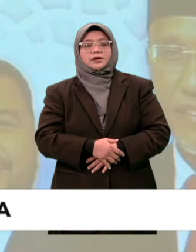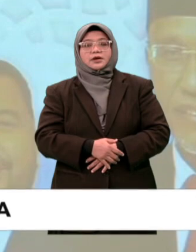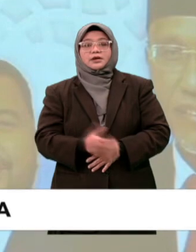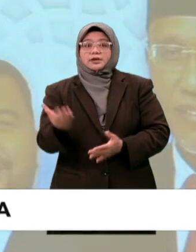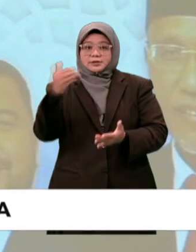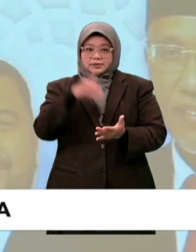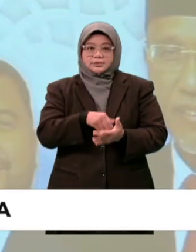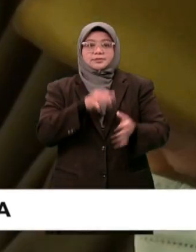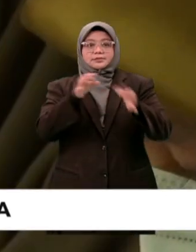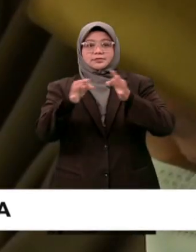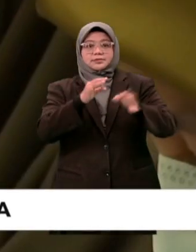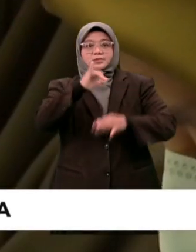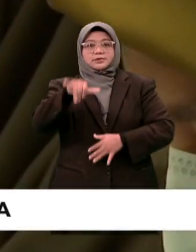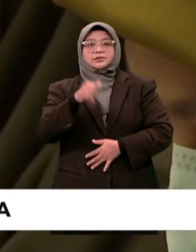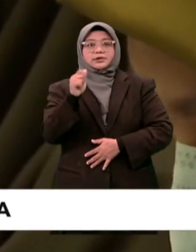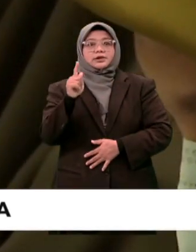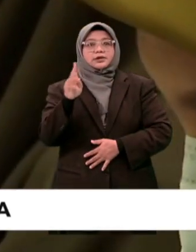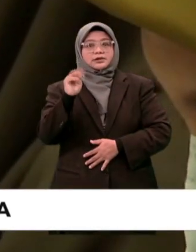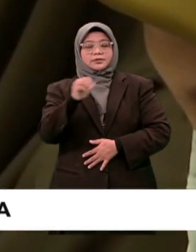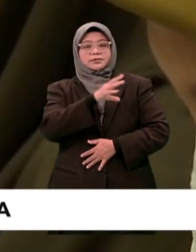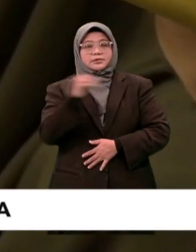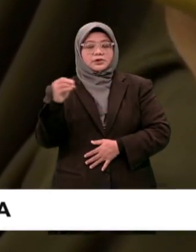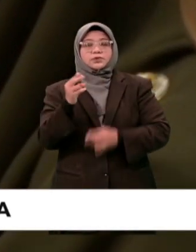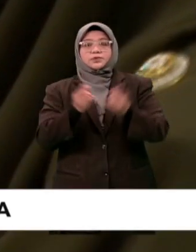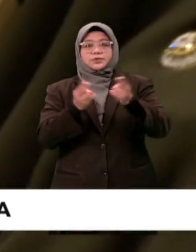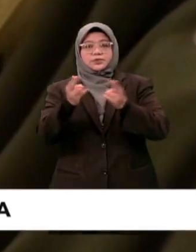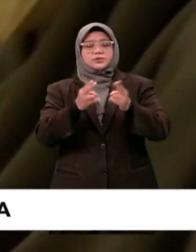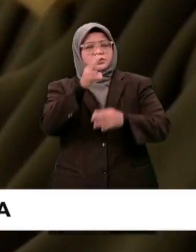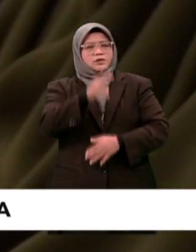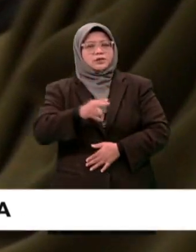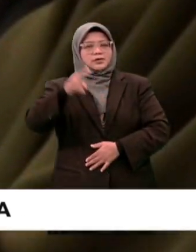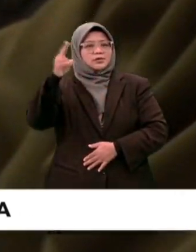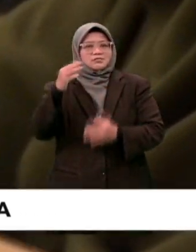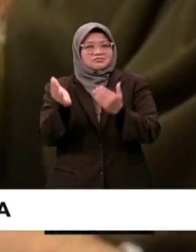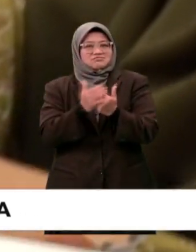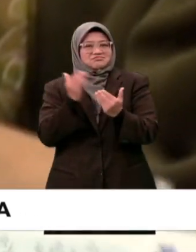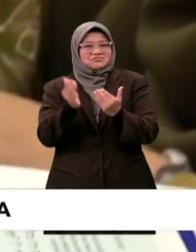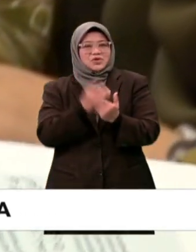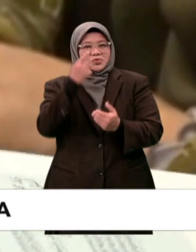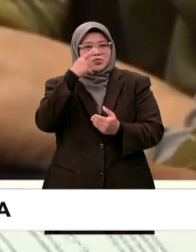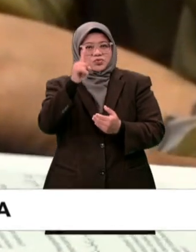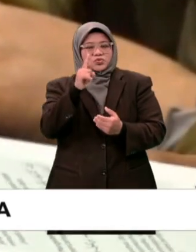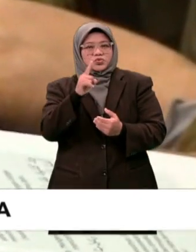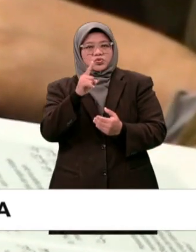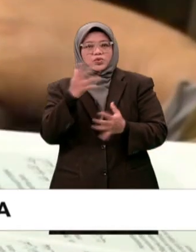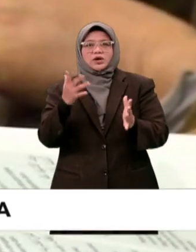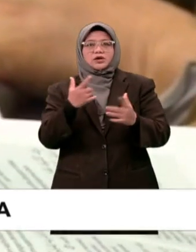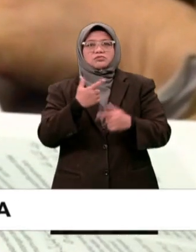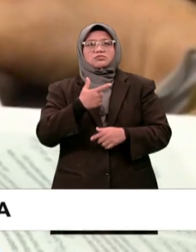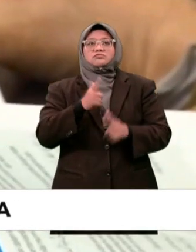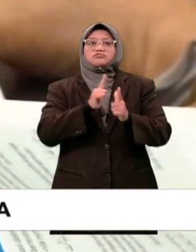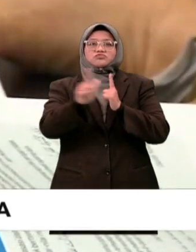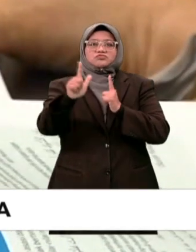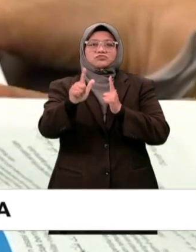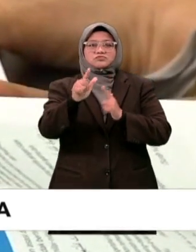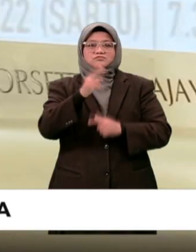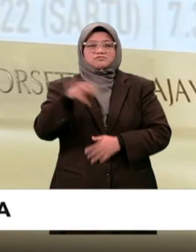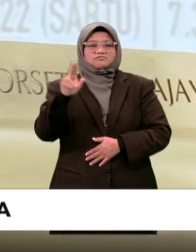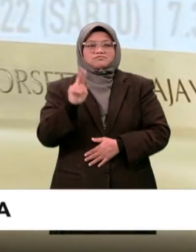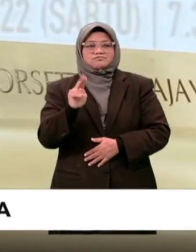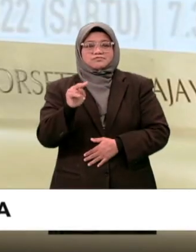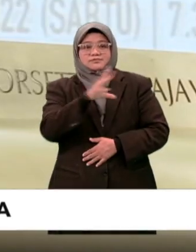selanjutnya halal Negeri tidak sewenang-wenangnya mengeluarkan tanda halal sebaliknya